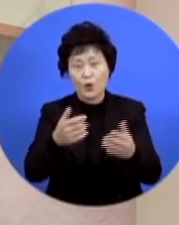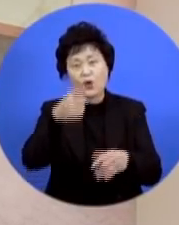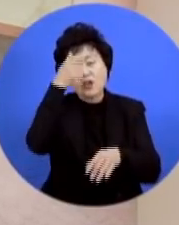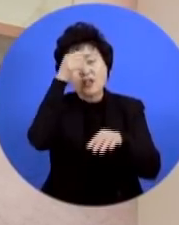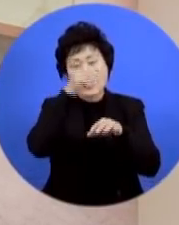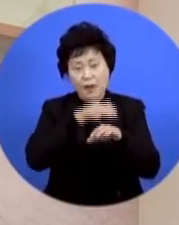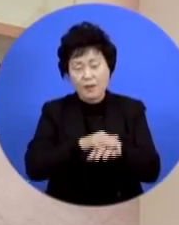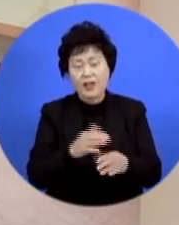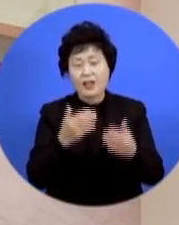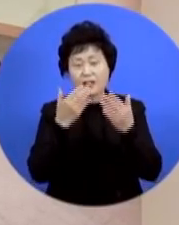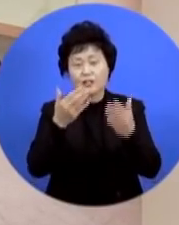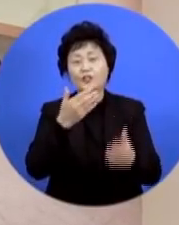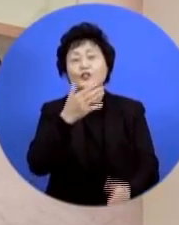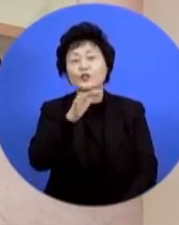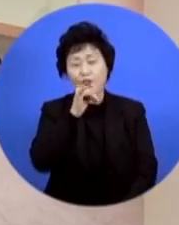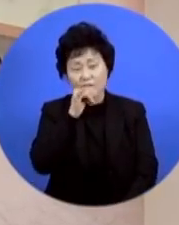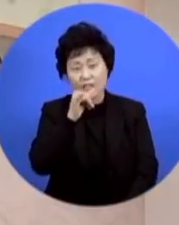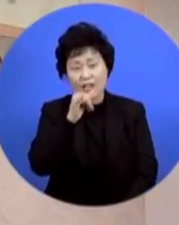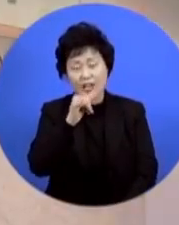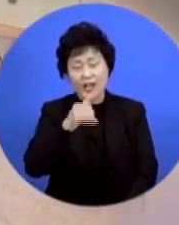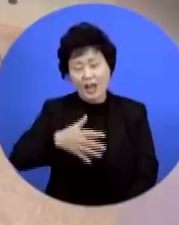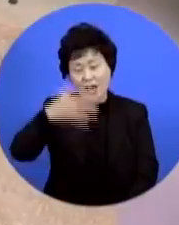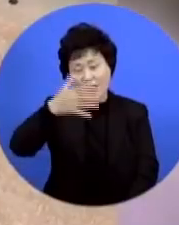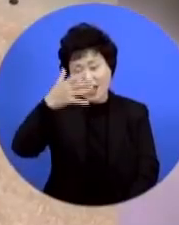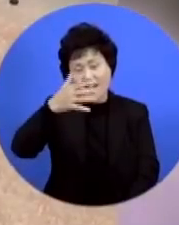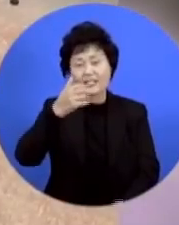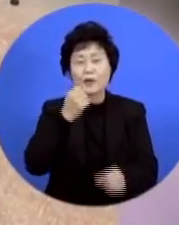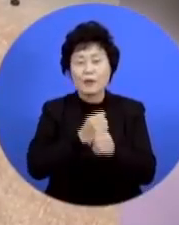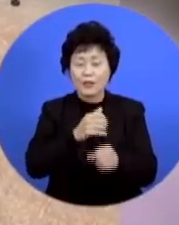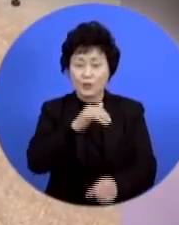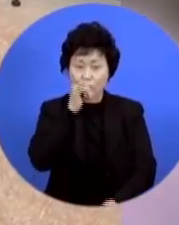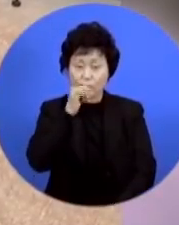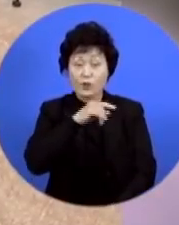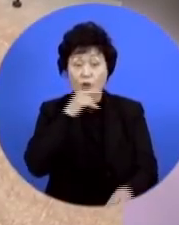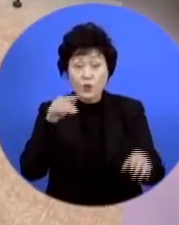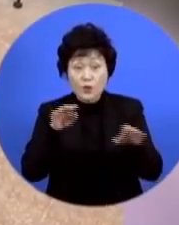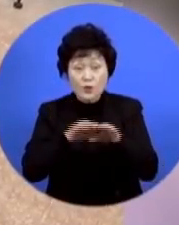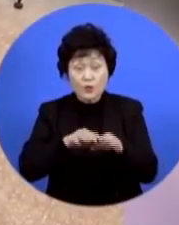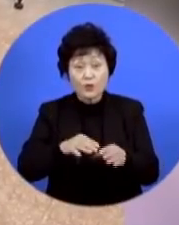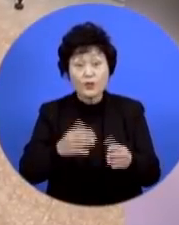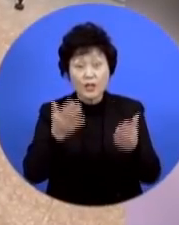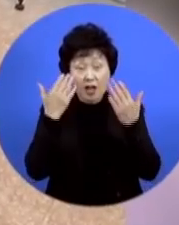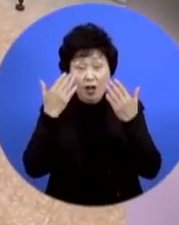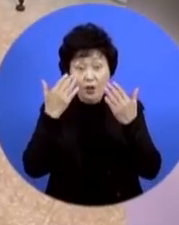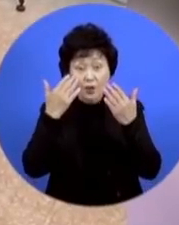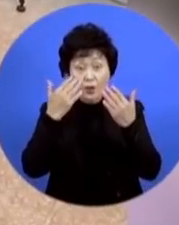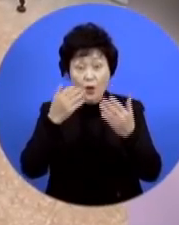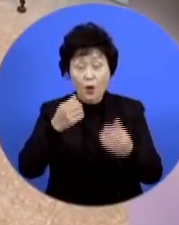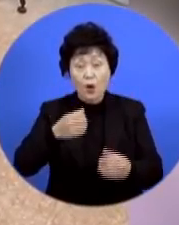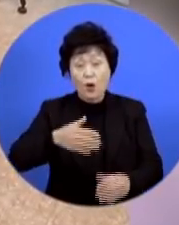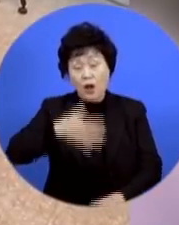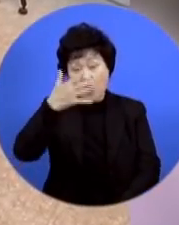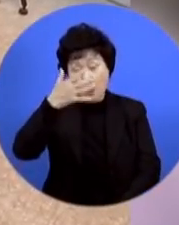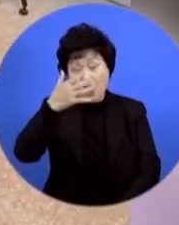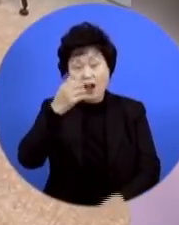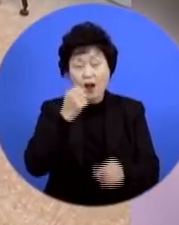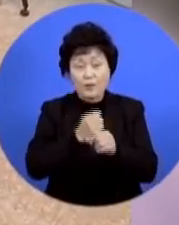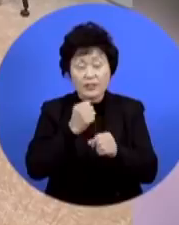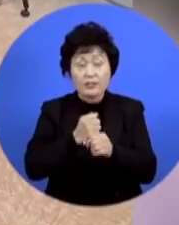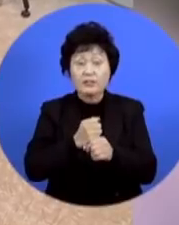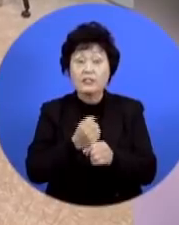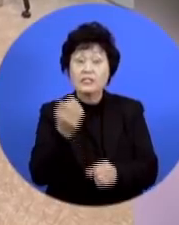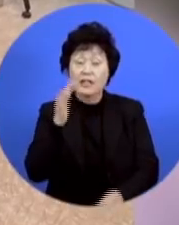감사하다. 예뻐라. 아, 주일 학교를 쏴주니까 너무 좋다. 아, 중국 쪽에서도. 중국 쪽에서도 오히려 주일 학교 못했는데. 네네.